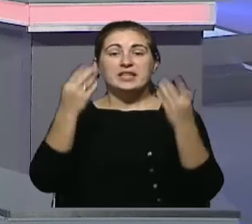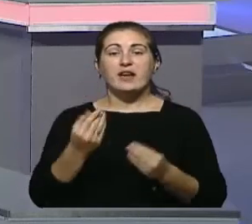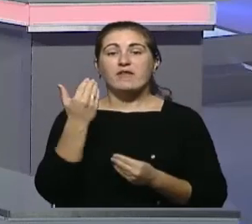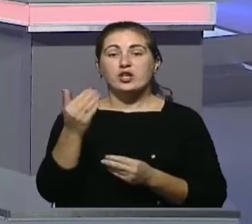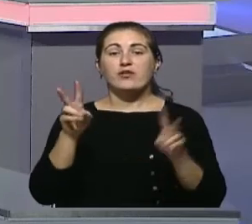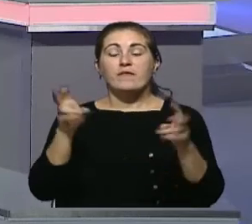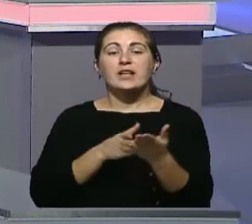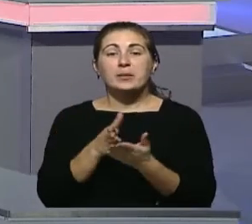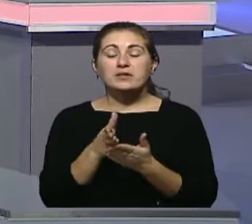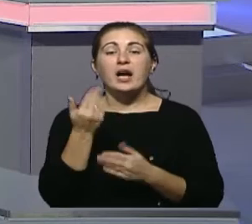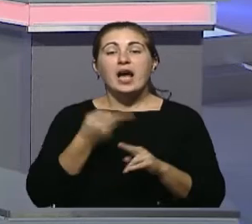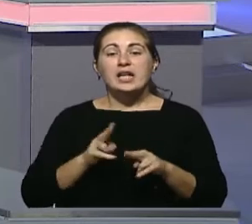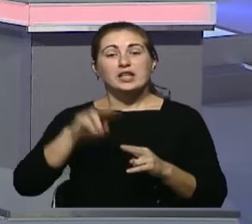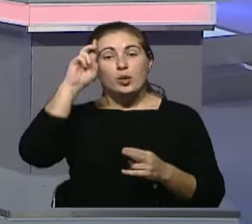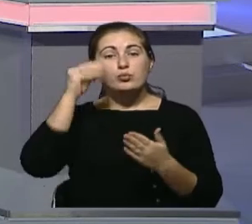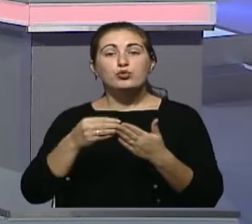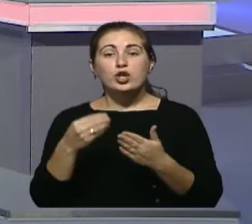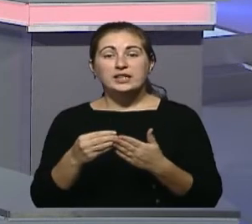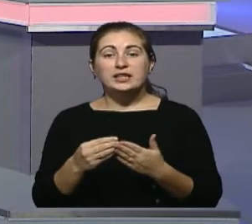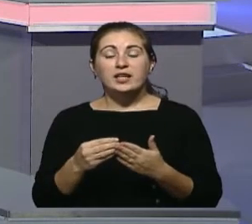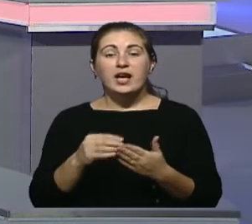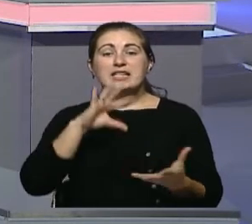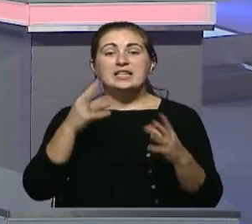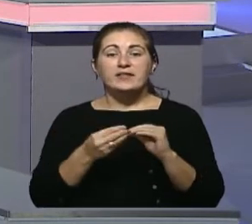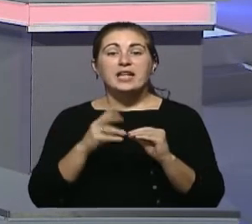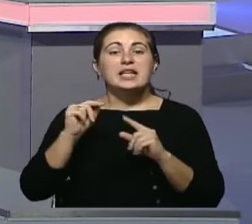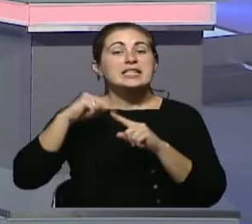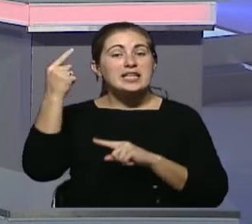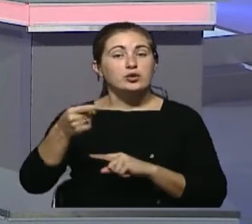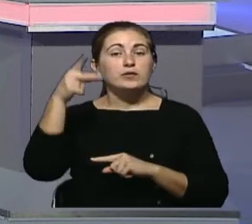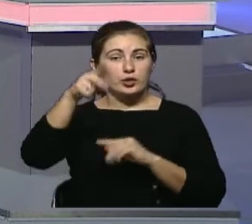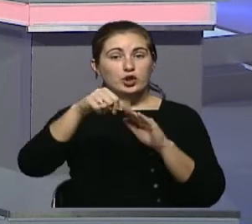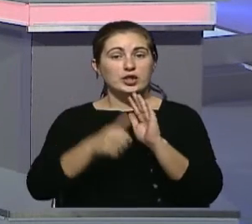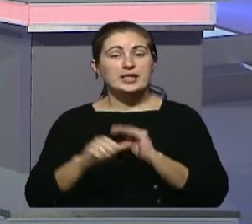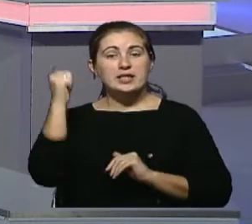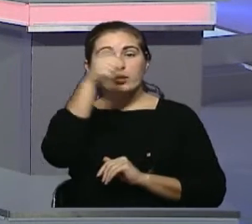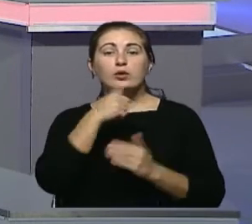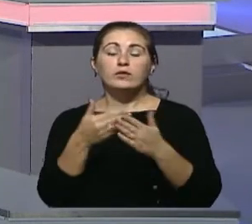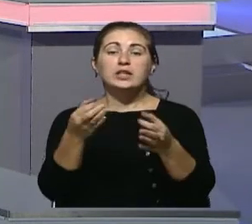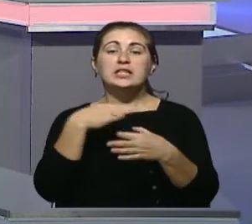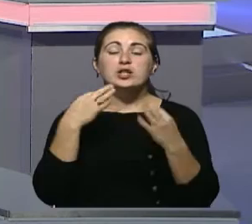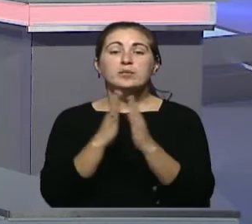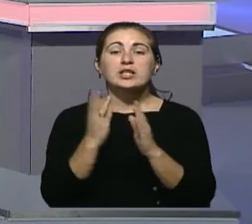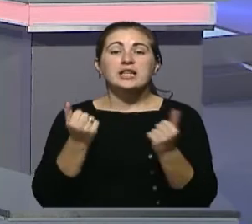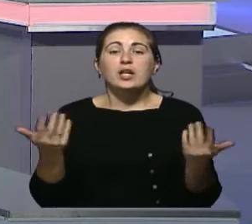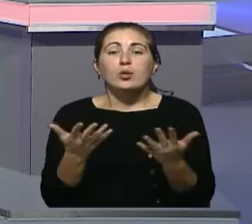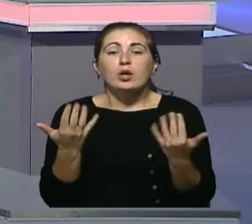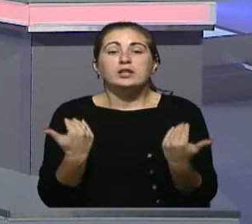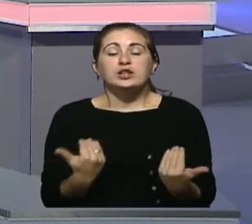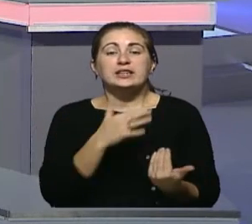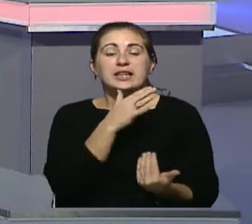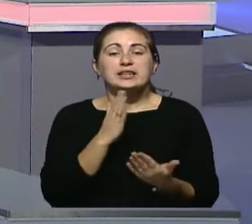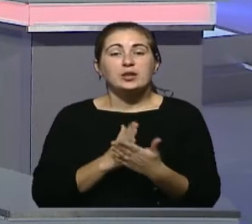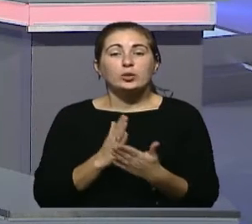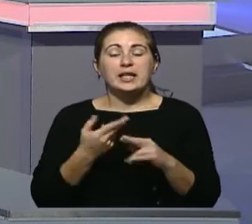ведомства это бюджет, составление бюджета на следующий 2016 год. Вот расскажите, пожалуйста, на какой стадии сейчас